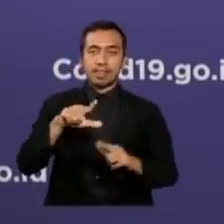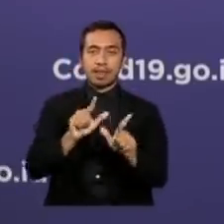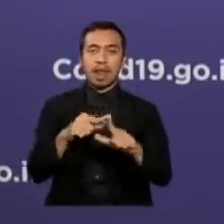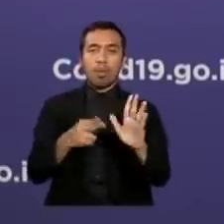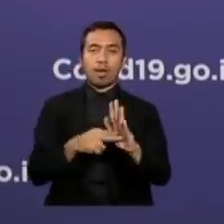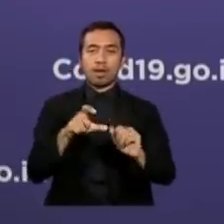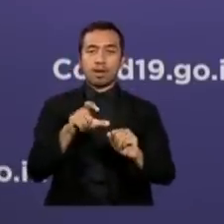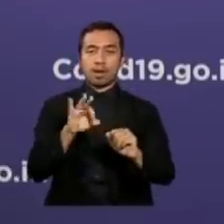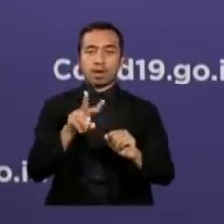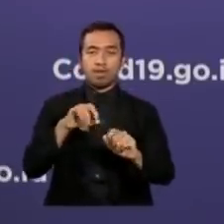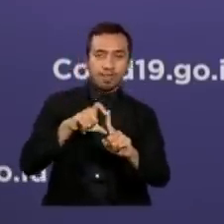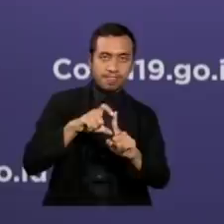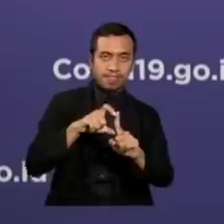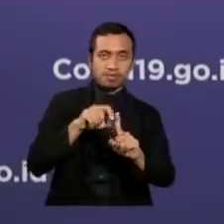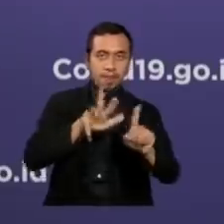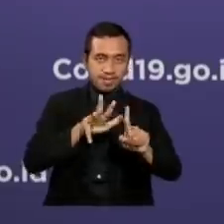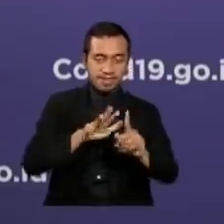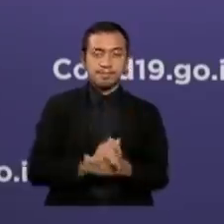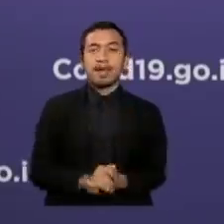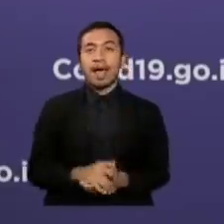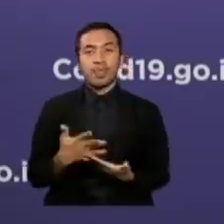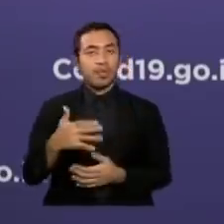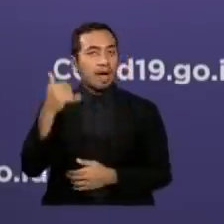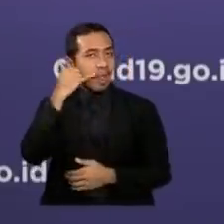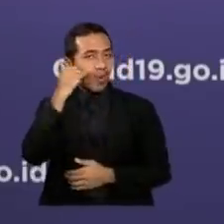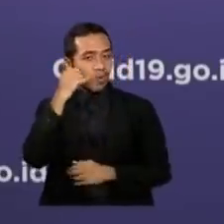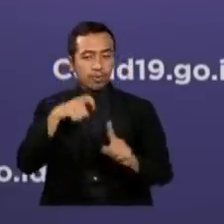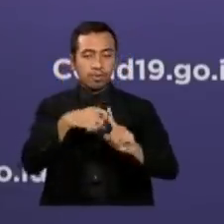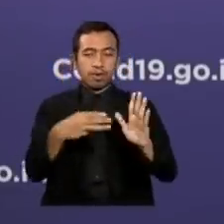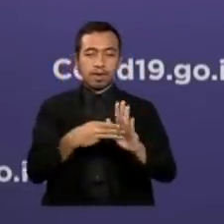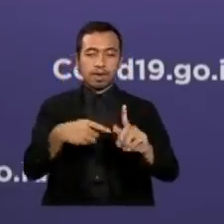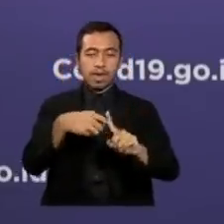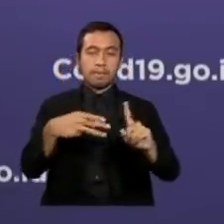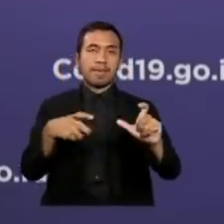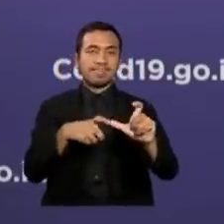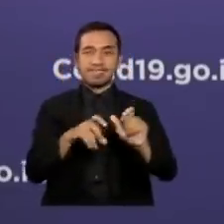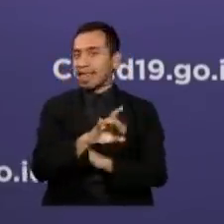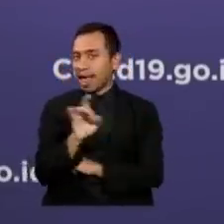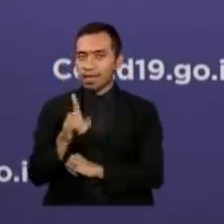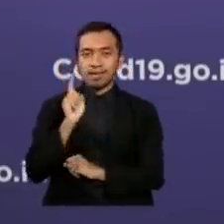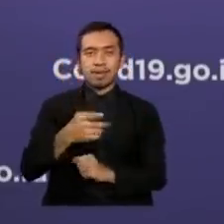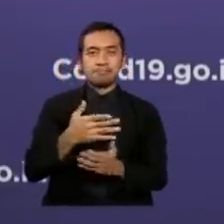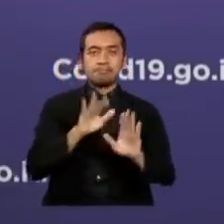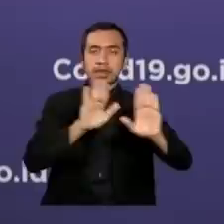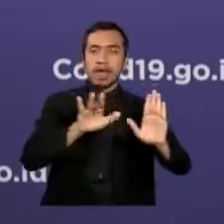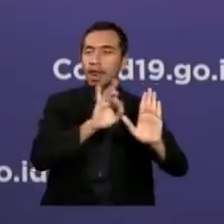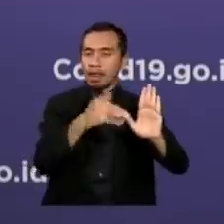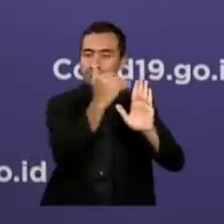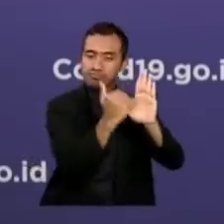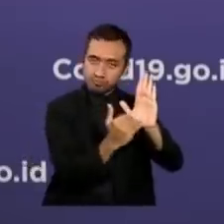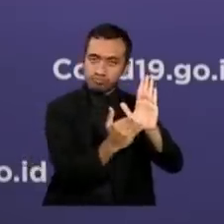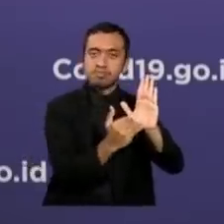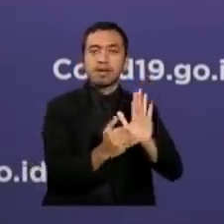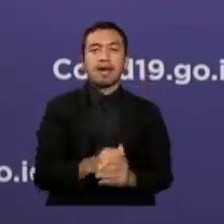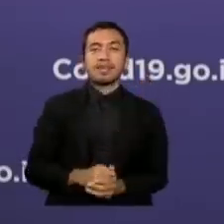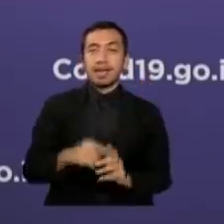Halo kem questions beberapa aplikasi online yang nya yang telah disiapkan oleh pemerintah TVRI